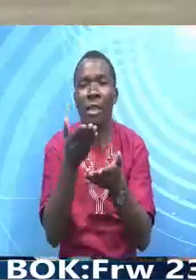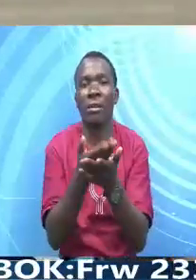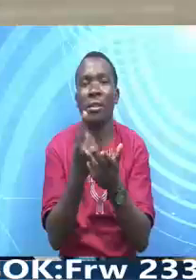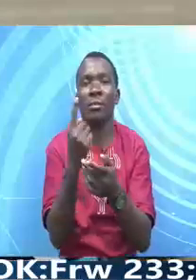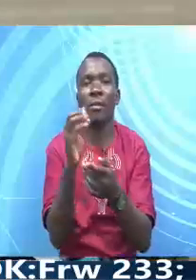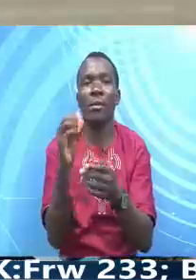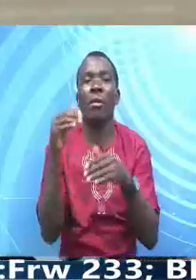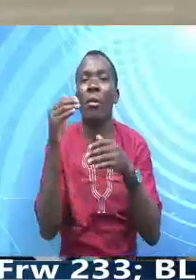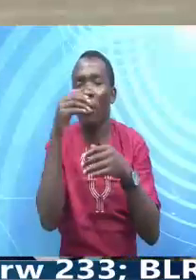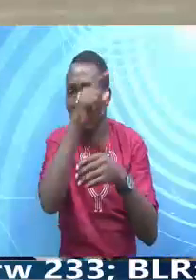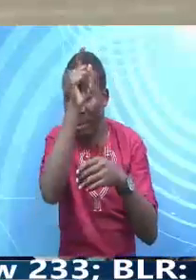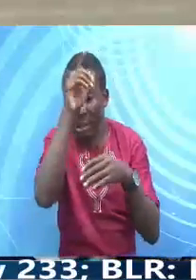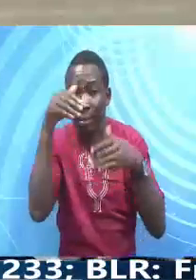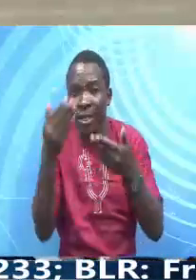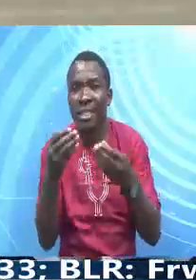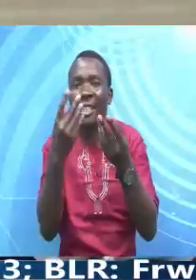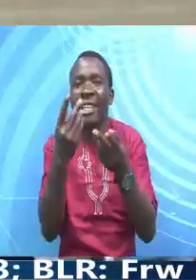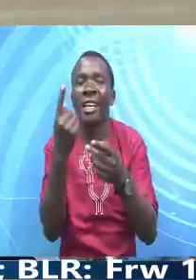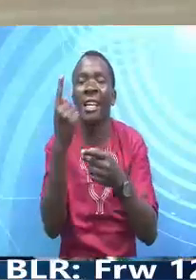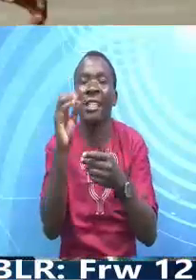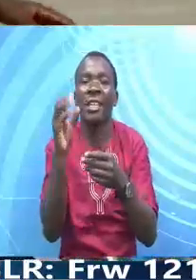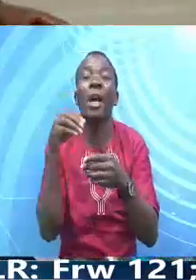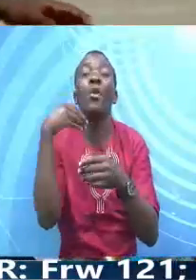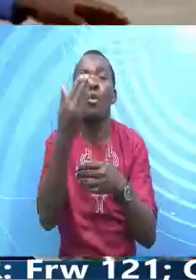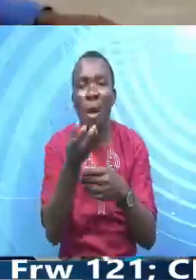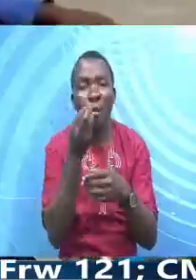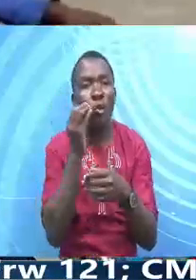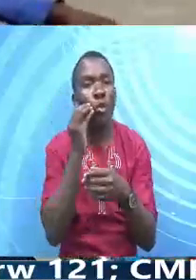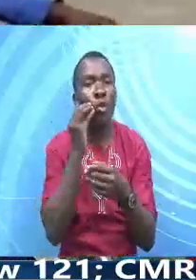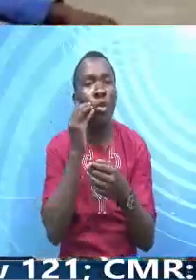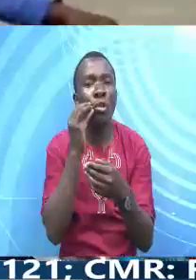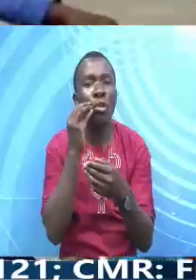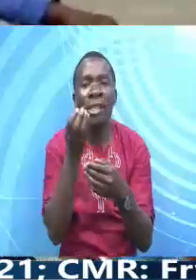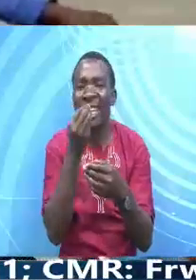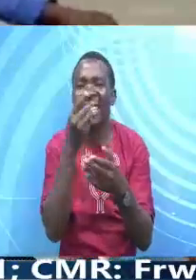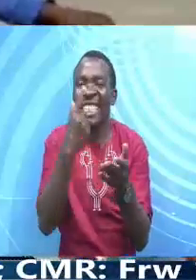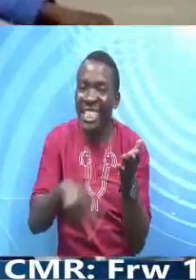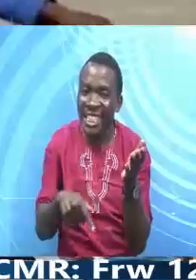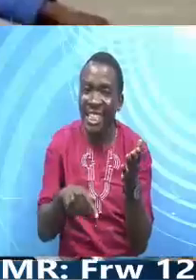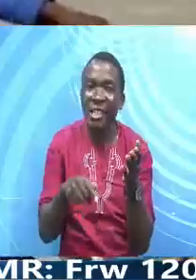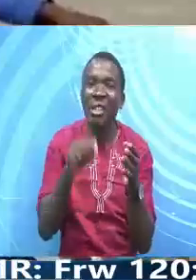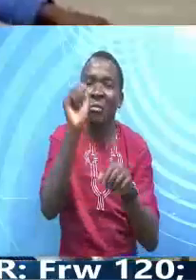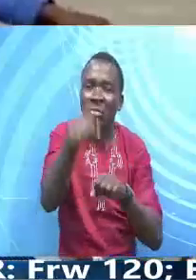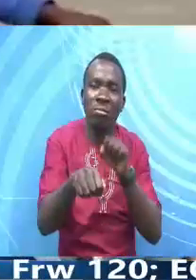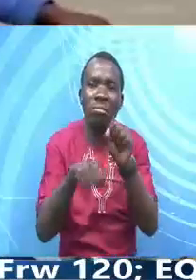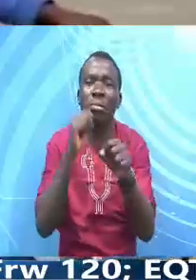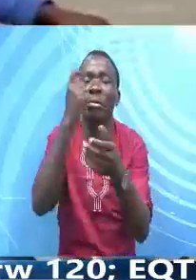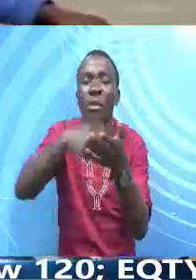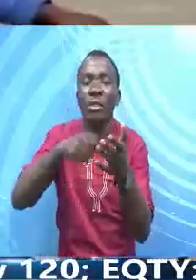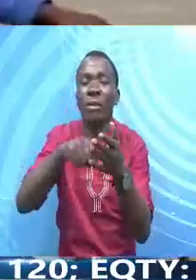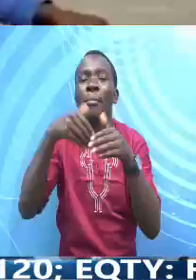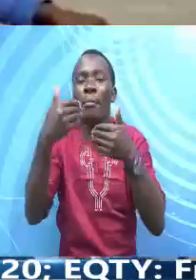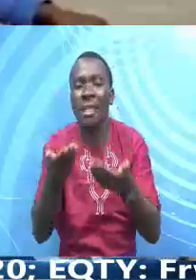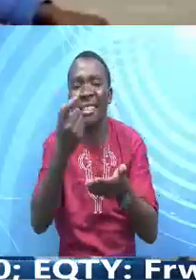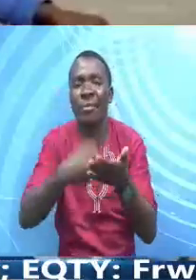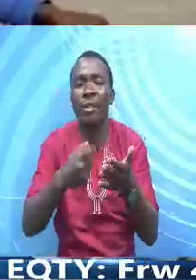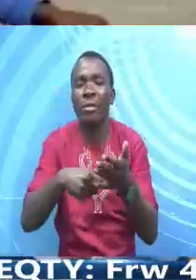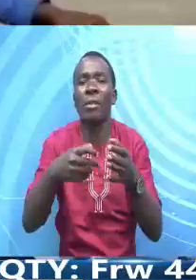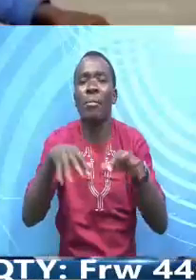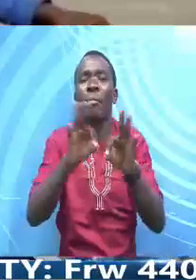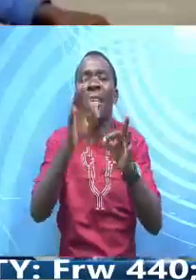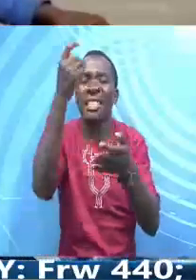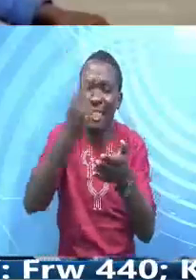kukurengera. Ukibaza mbese mu rugo uratungwa n'iki? None urirwa urazenguruka ku gare uritangira imisoro, ese iyo misoro ikumara iki? Nawe